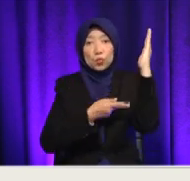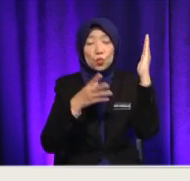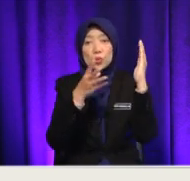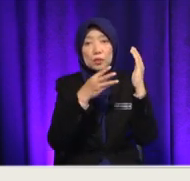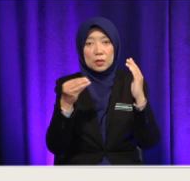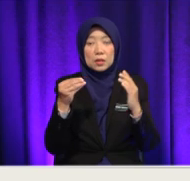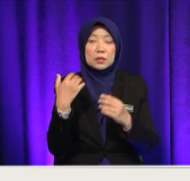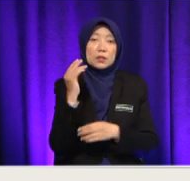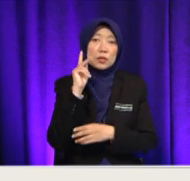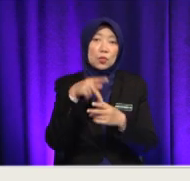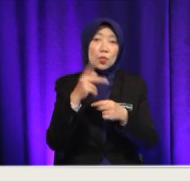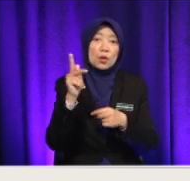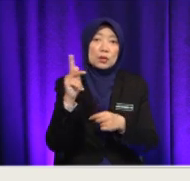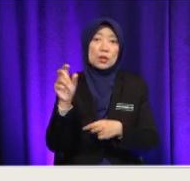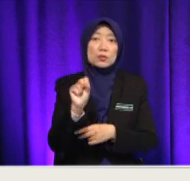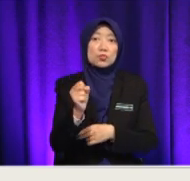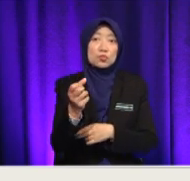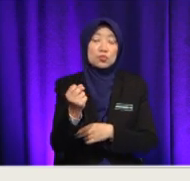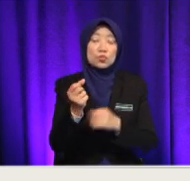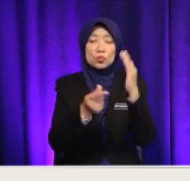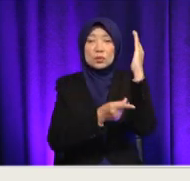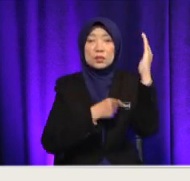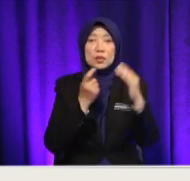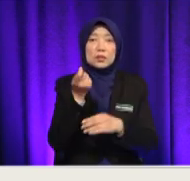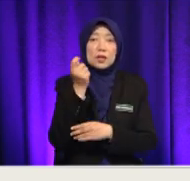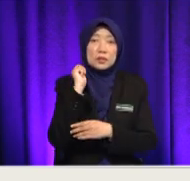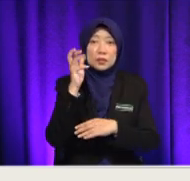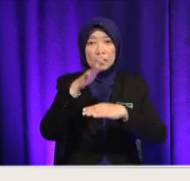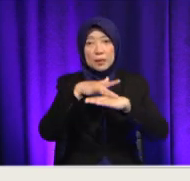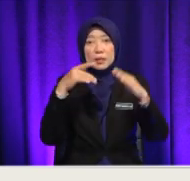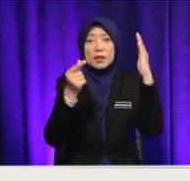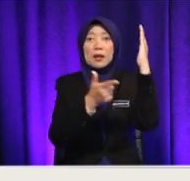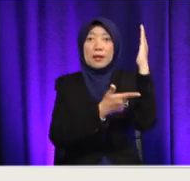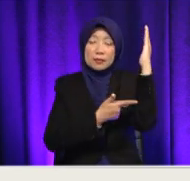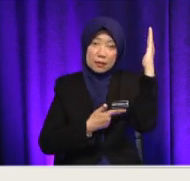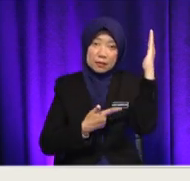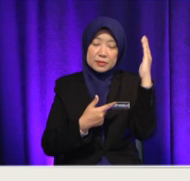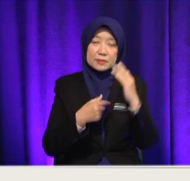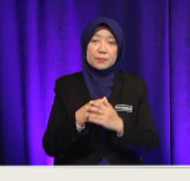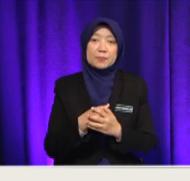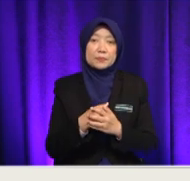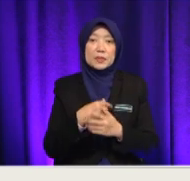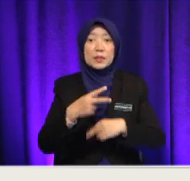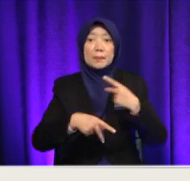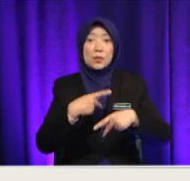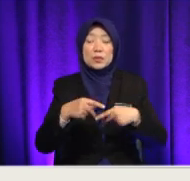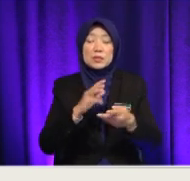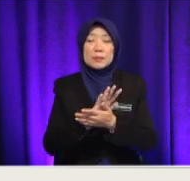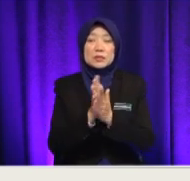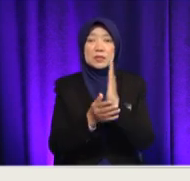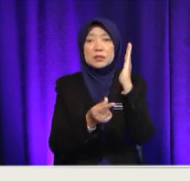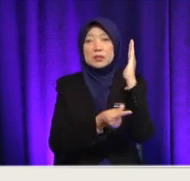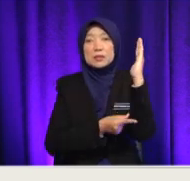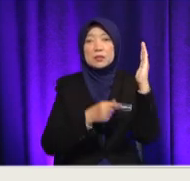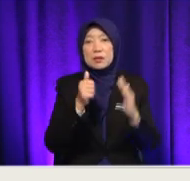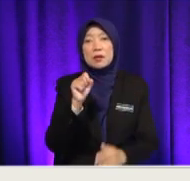tadi, iaitu getah asli atau kita kenali sebagai latex. Okey, baik. Susu getah asli diproses menjadi getah asli ataupun